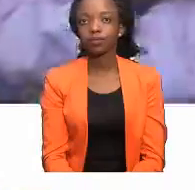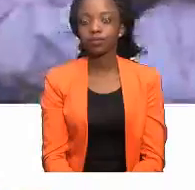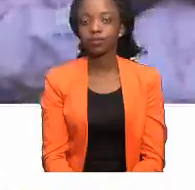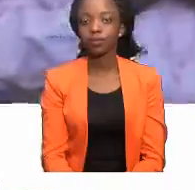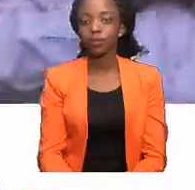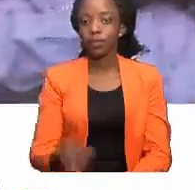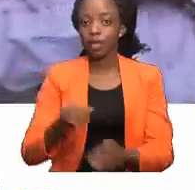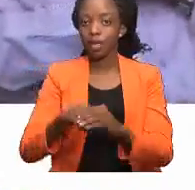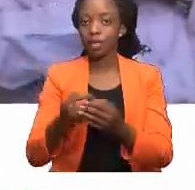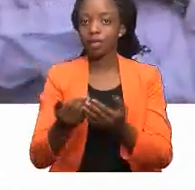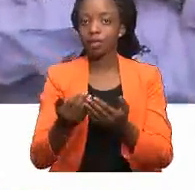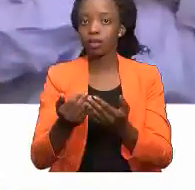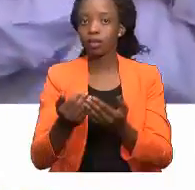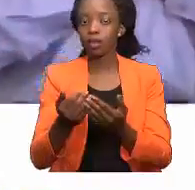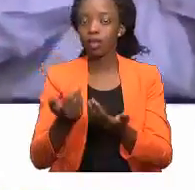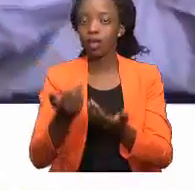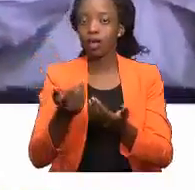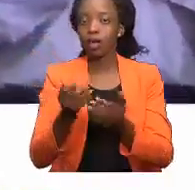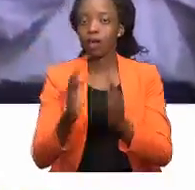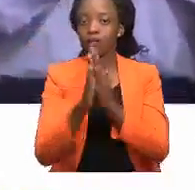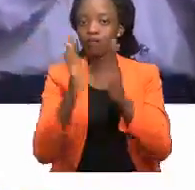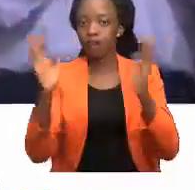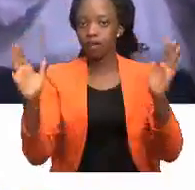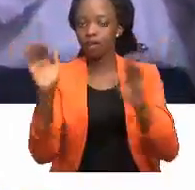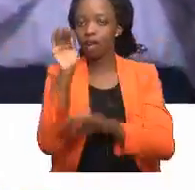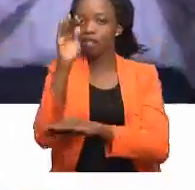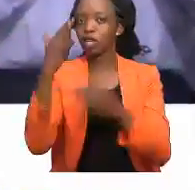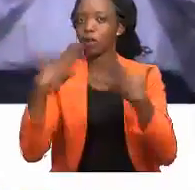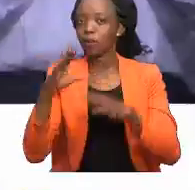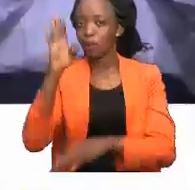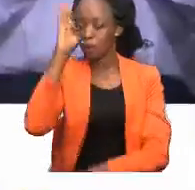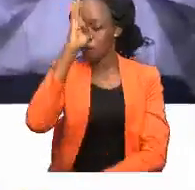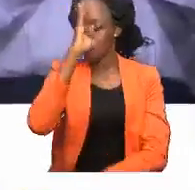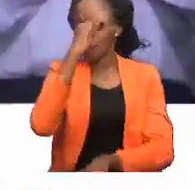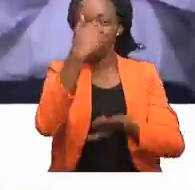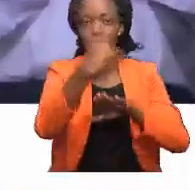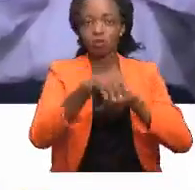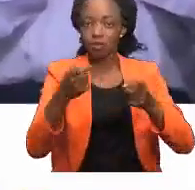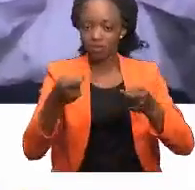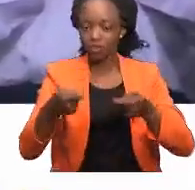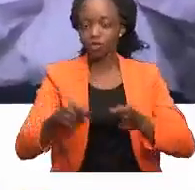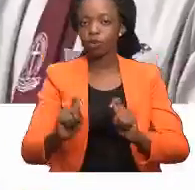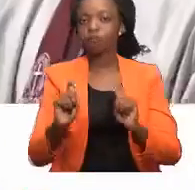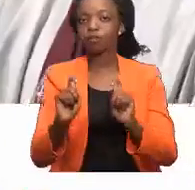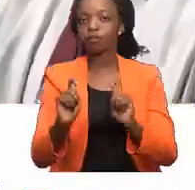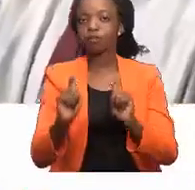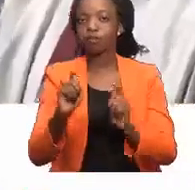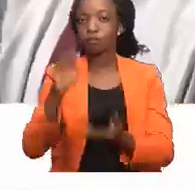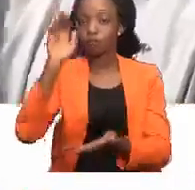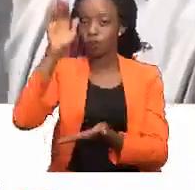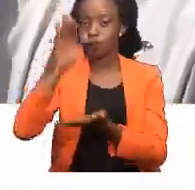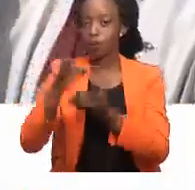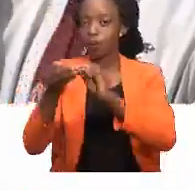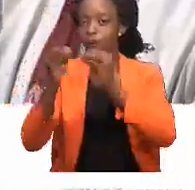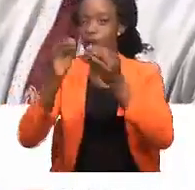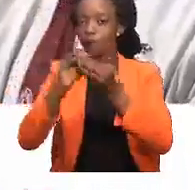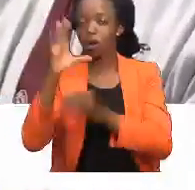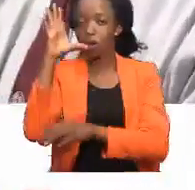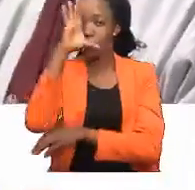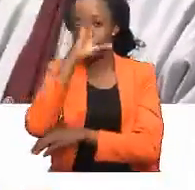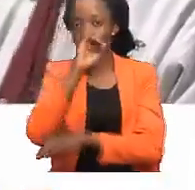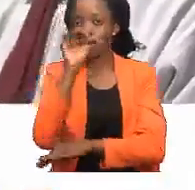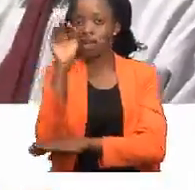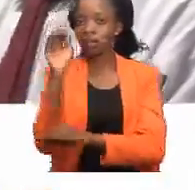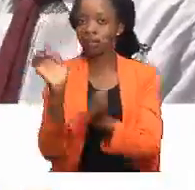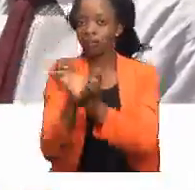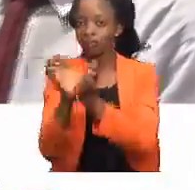Katika maadhimisho ya misa, askofu Opanyi ameurai wakazi wa Bungoma na Busia kujaribu iwezavyo kupunguza idadi ya ukosaji na kuwaomba